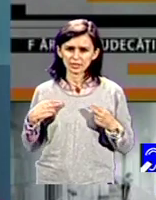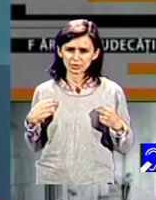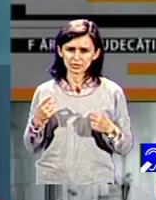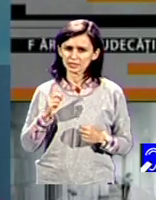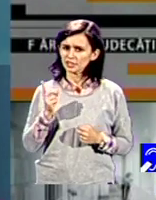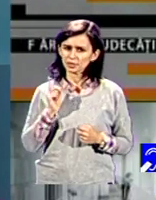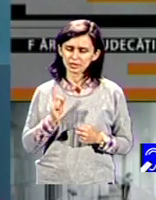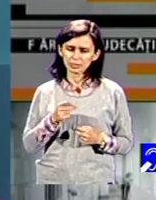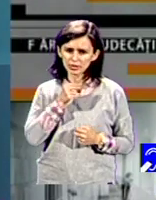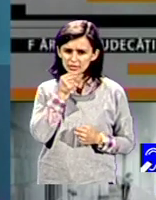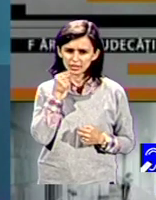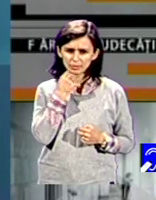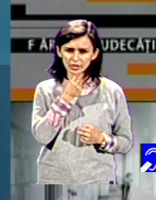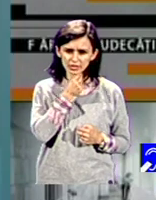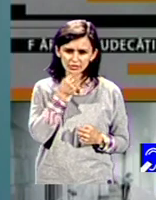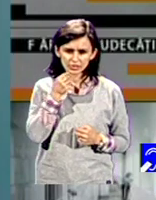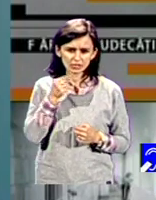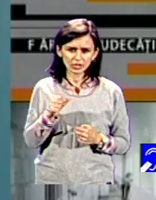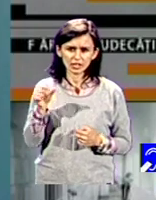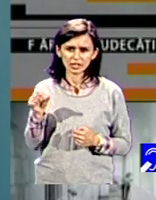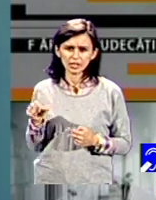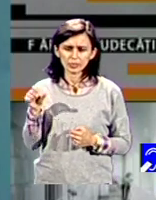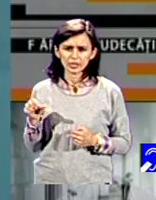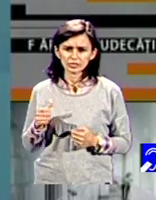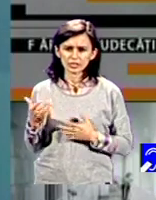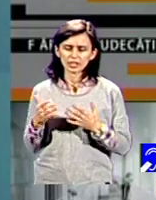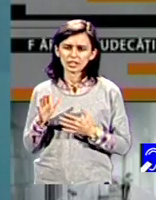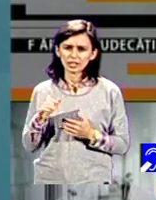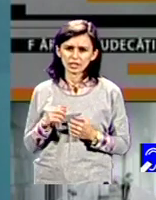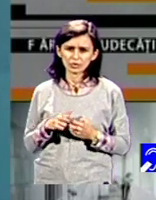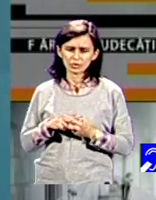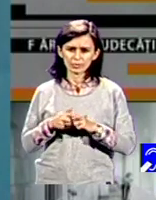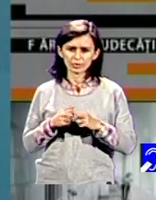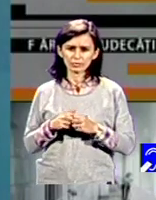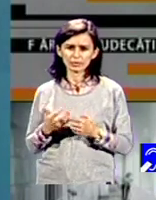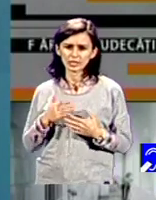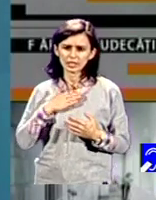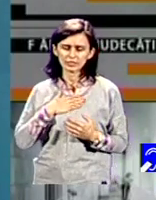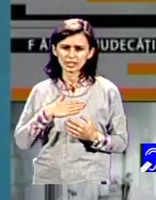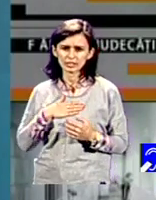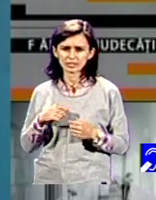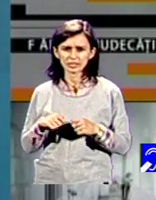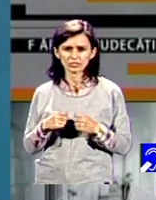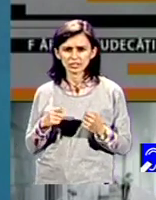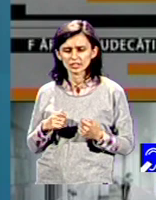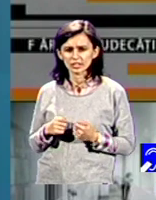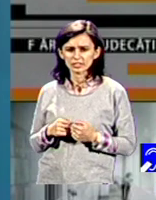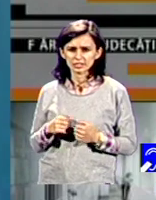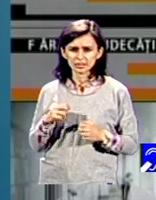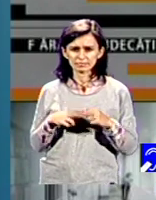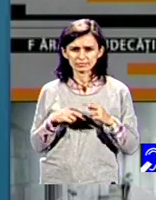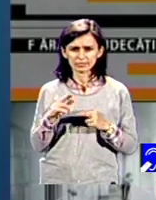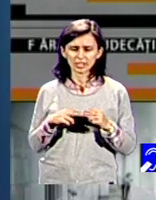neapărat doar persoane care are o problemă justiție care aș vrea să divorțeze sau care se ceartă cu beți sau